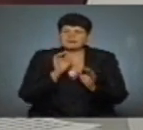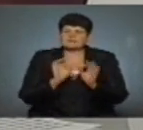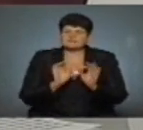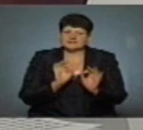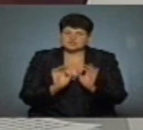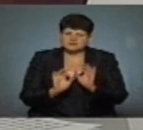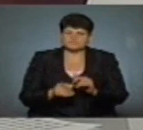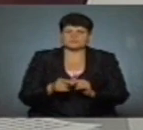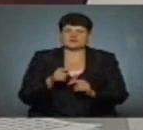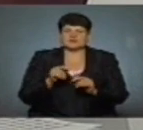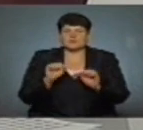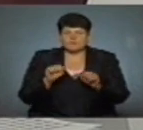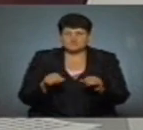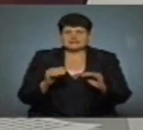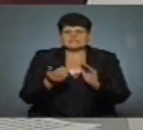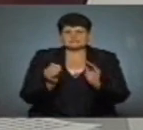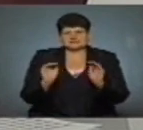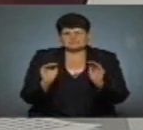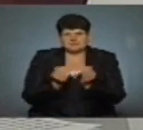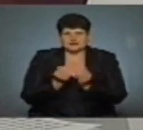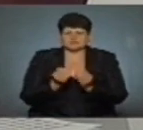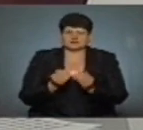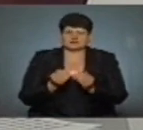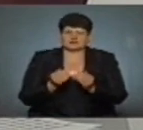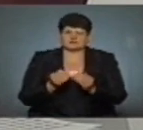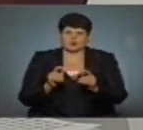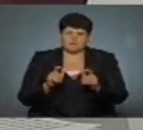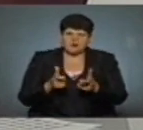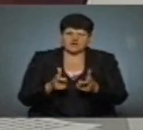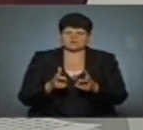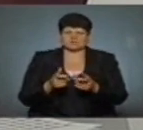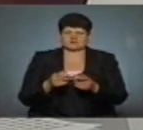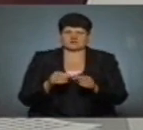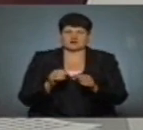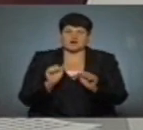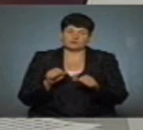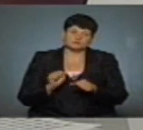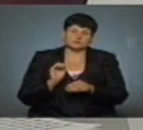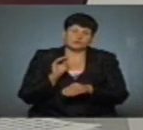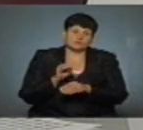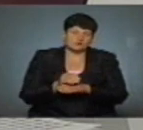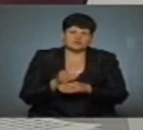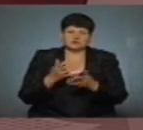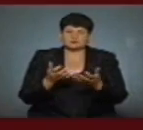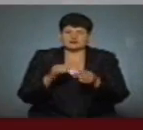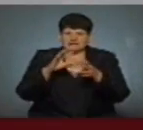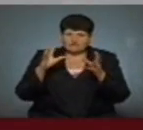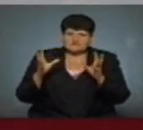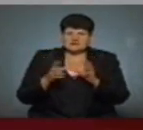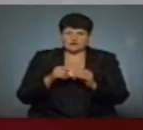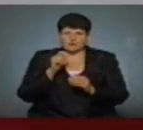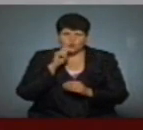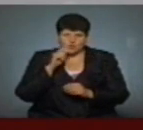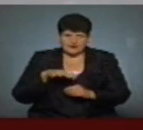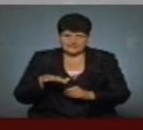самі зможуть певні обмеження знімати, а щось додавати, коли це буде потрібно, каже прем'єр Денис Шмигаль. Якщо брати загалом Україну,